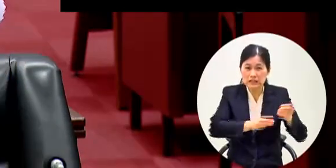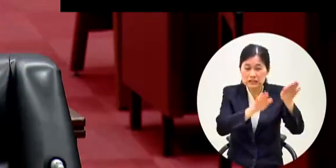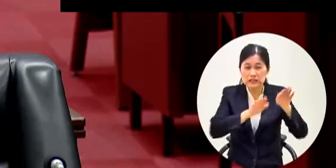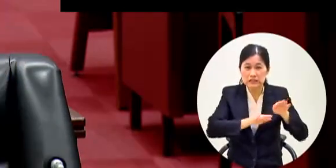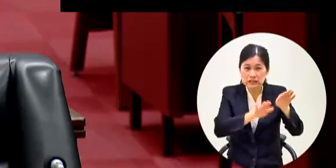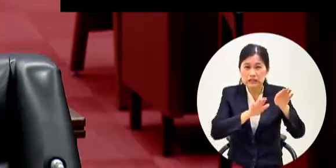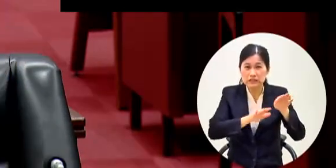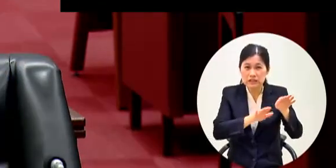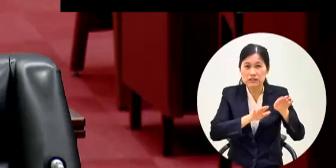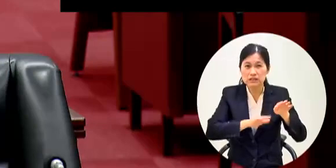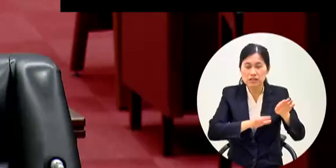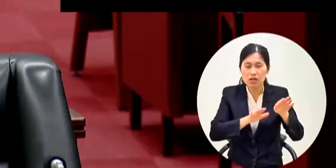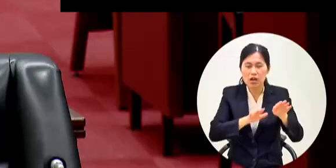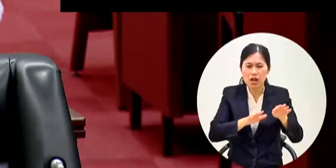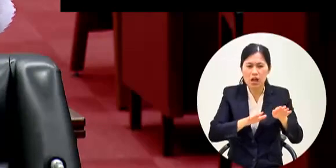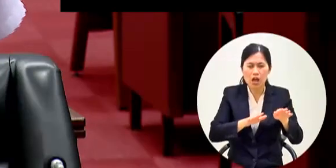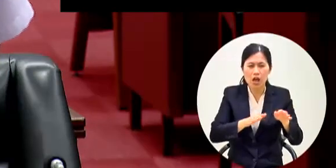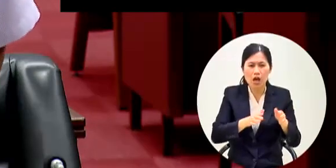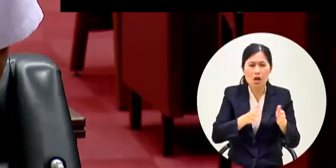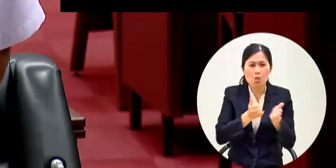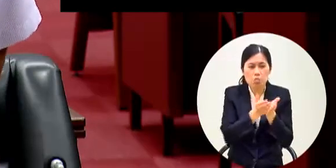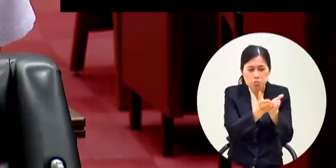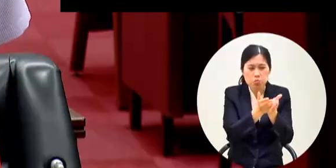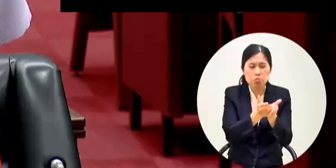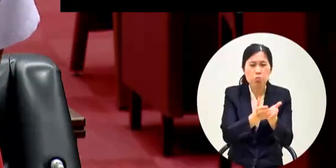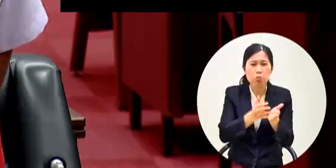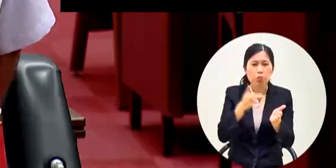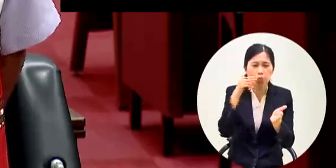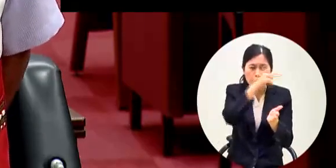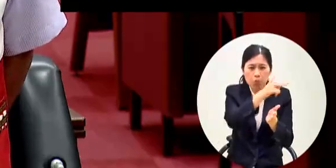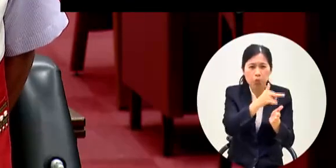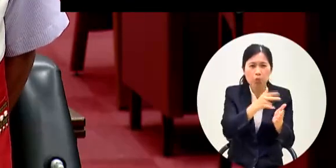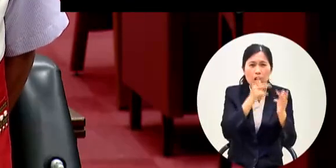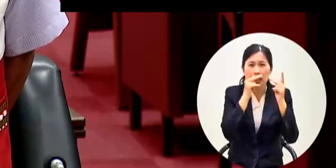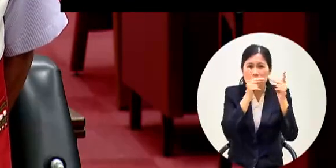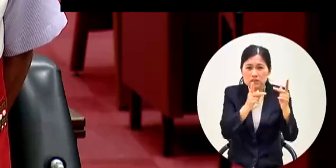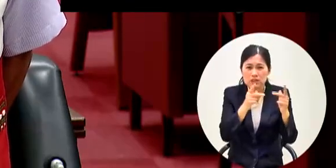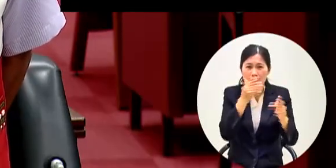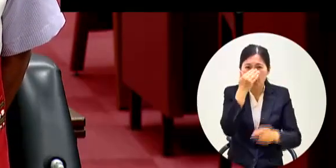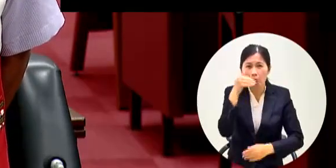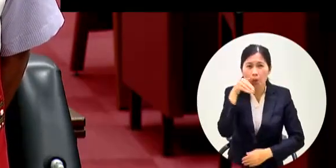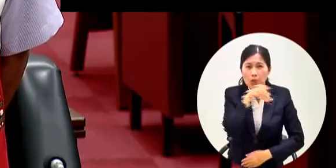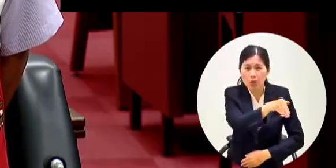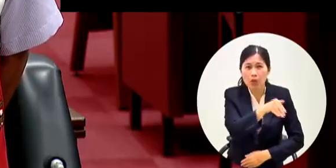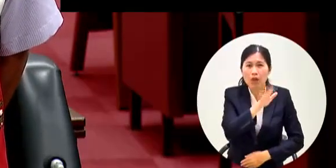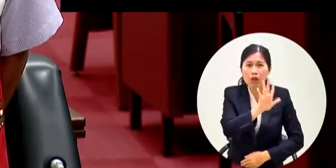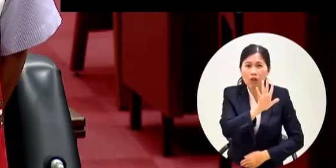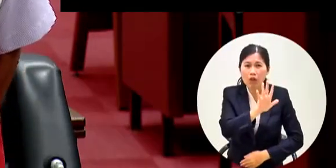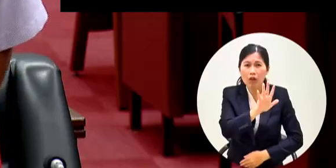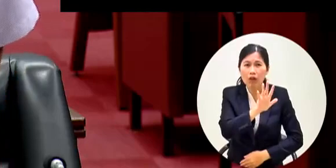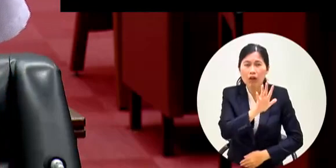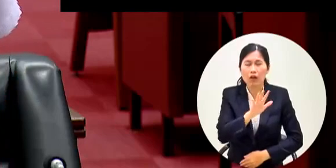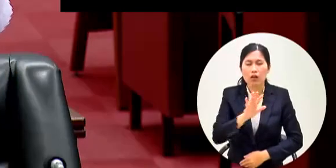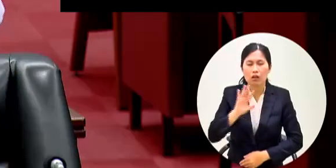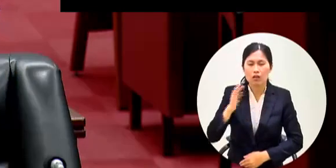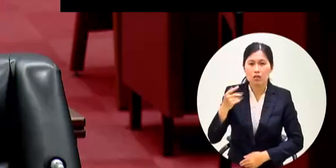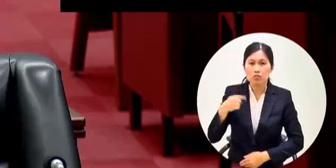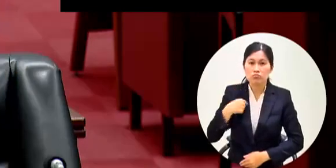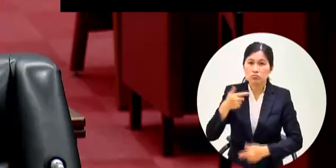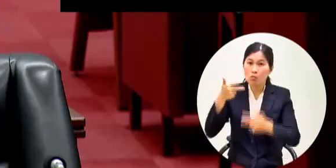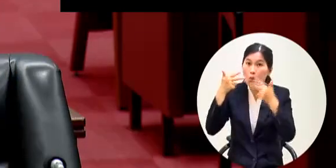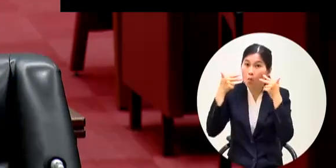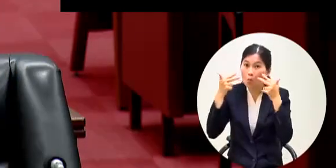不断的进步，不管是航运、空运、地铁、高铁，通通都